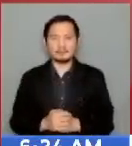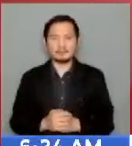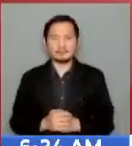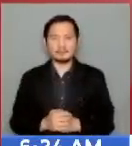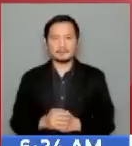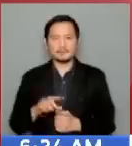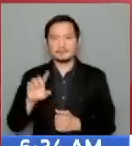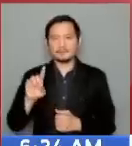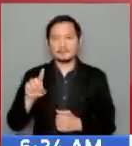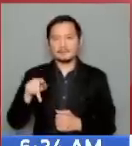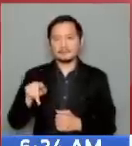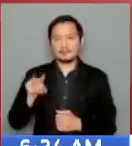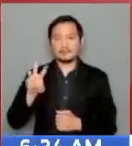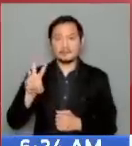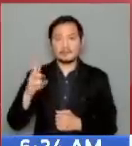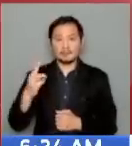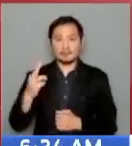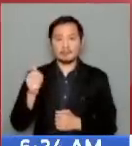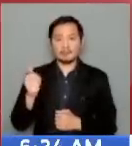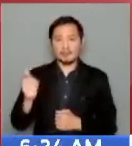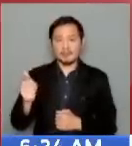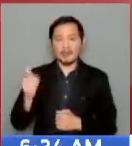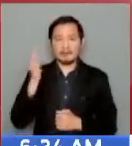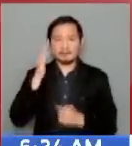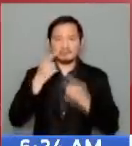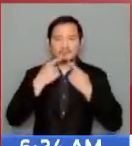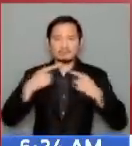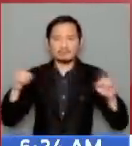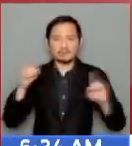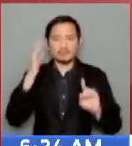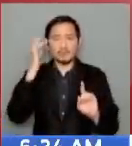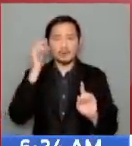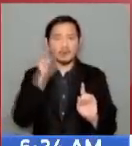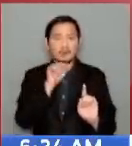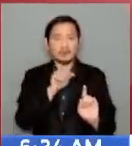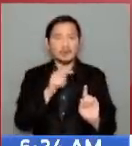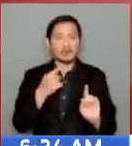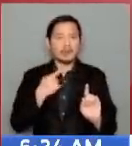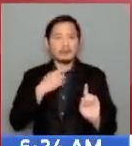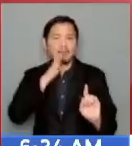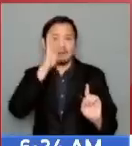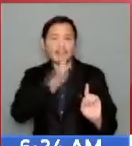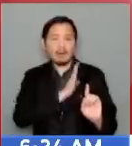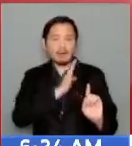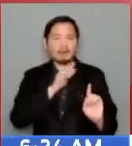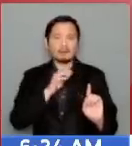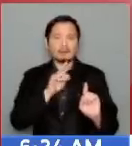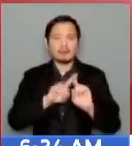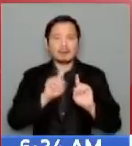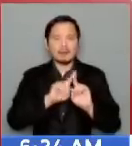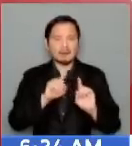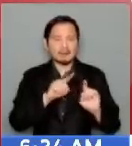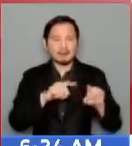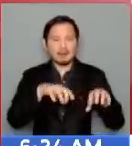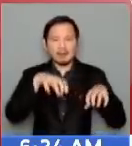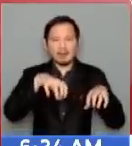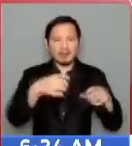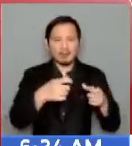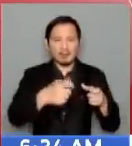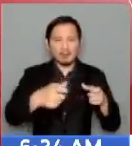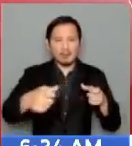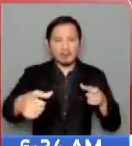DPWH dahil nung buksan po nila yung mga may crack na portion nitong tulay ay nakita nila na kailangan